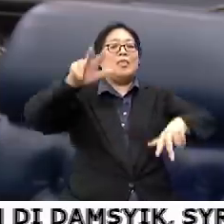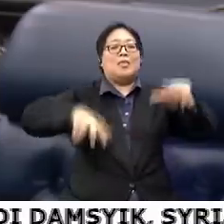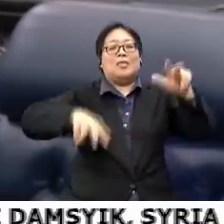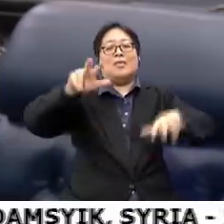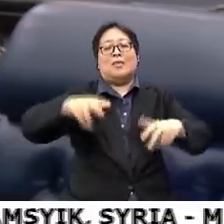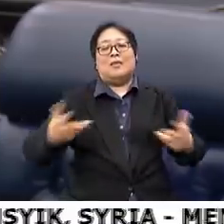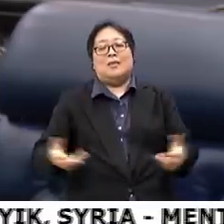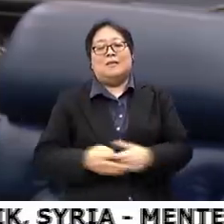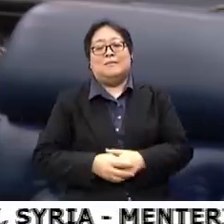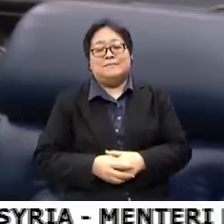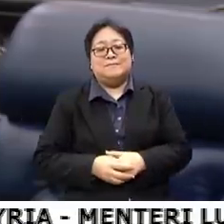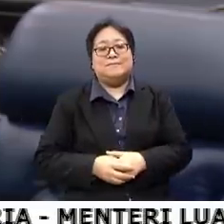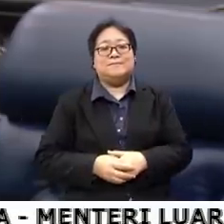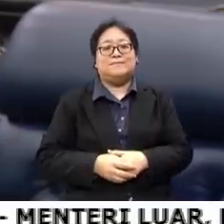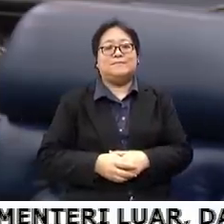kita.